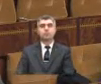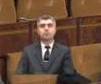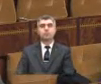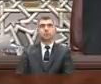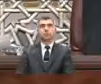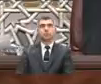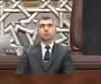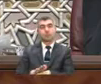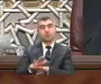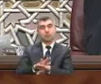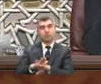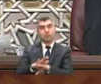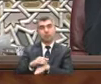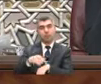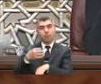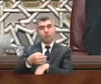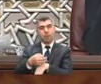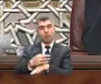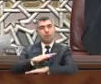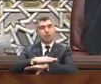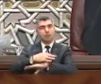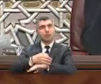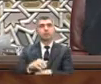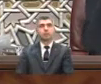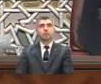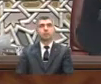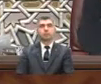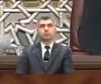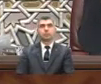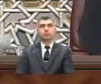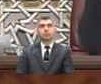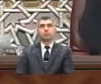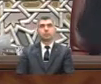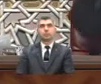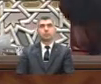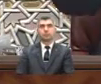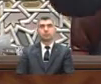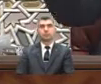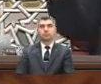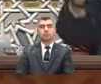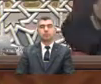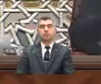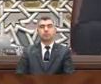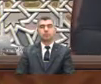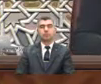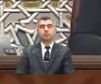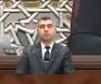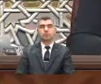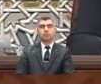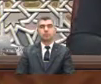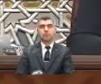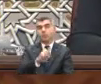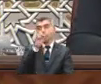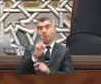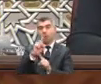اسمح لي السيد نائب، راه كاين شي حاجه سميتها التوقيت. لا اسمح لي السيد النائب، الله يخليك. هل هناك من